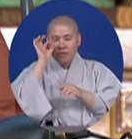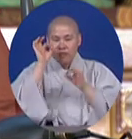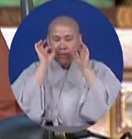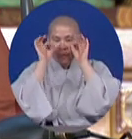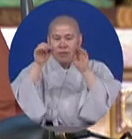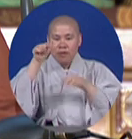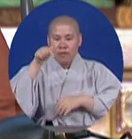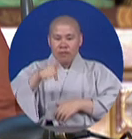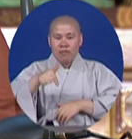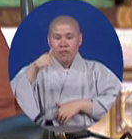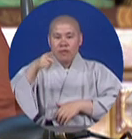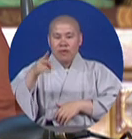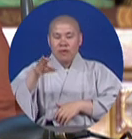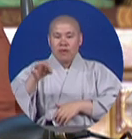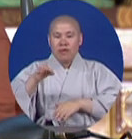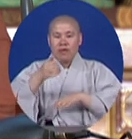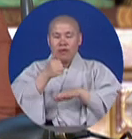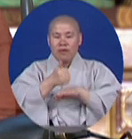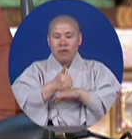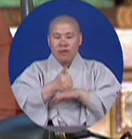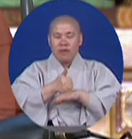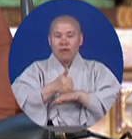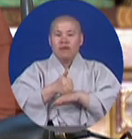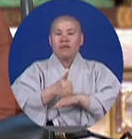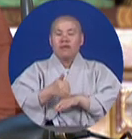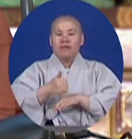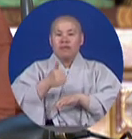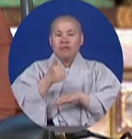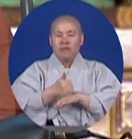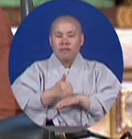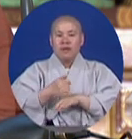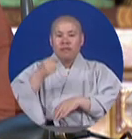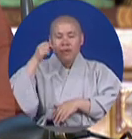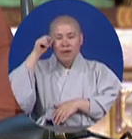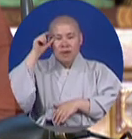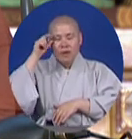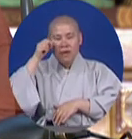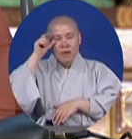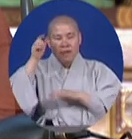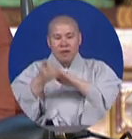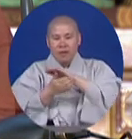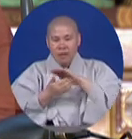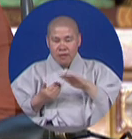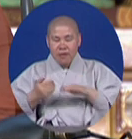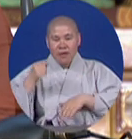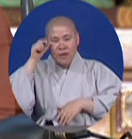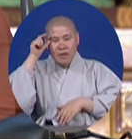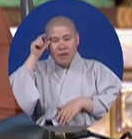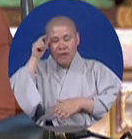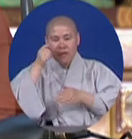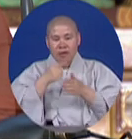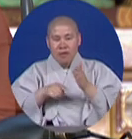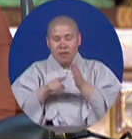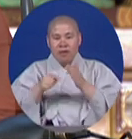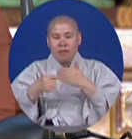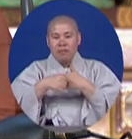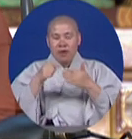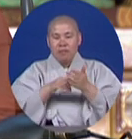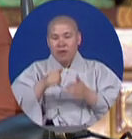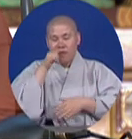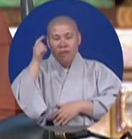얘기해요. 그래서 이제 깨닫기 전에는 깨달으려고 하는 마음이 있고 그